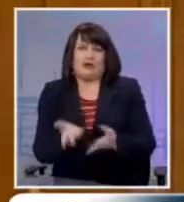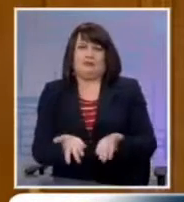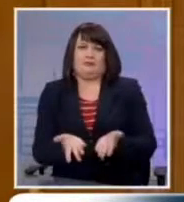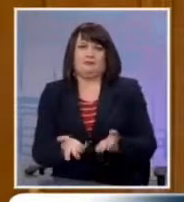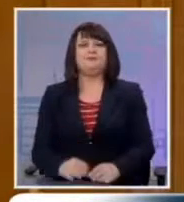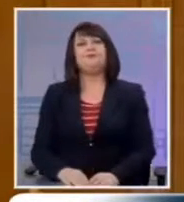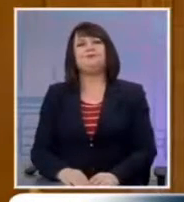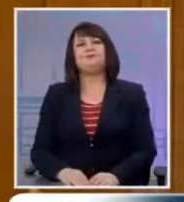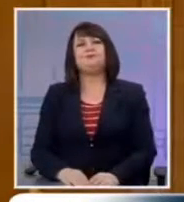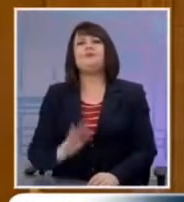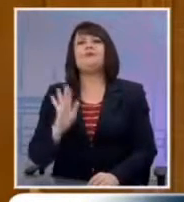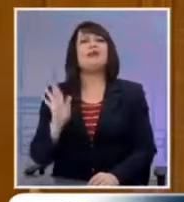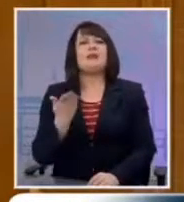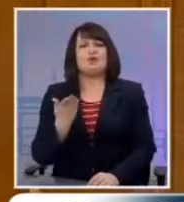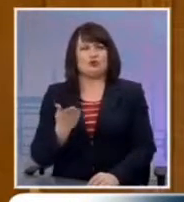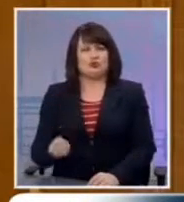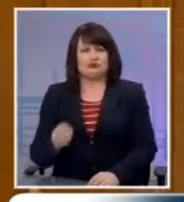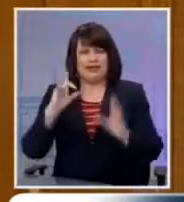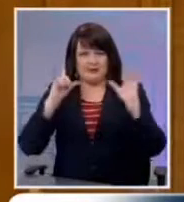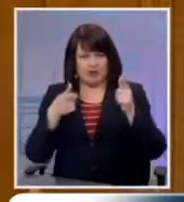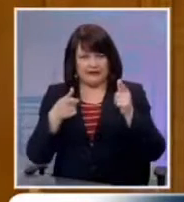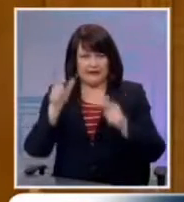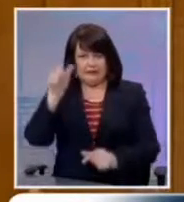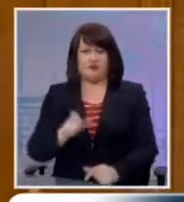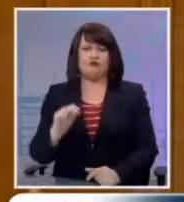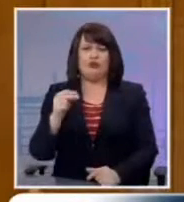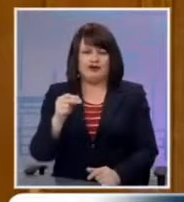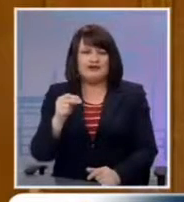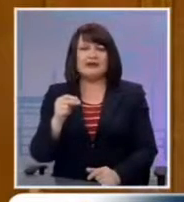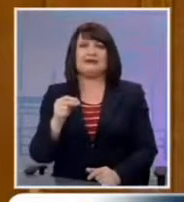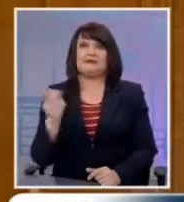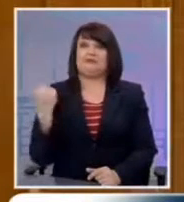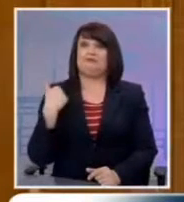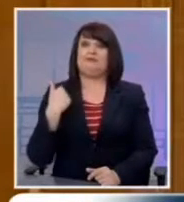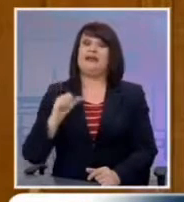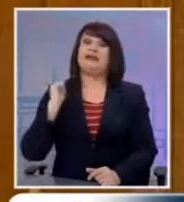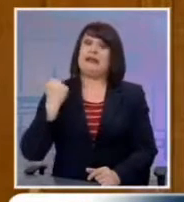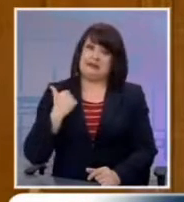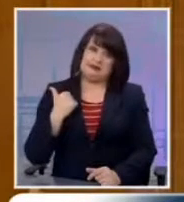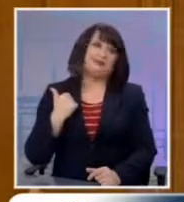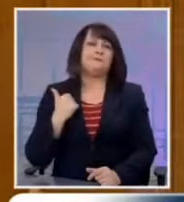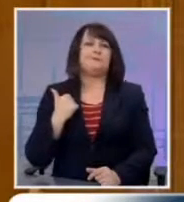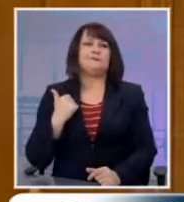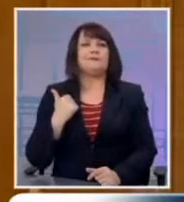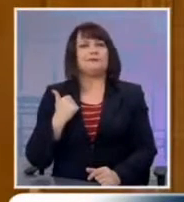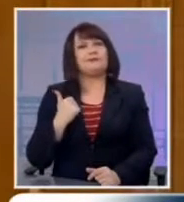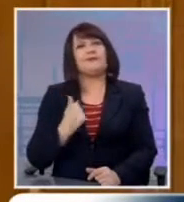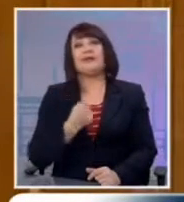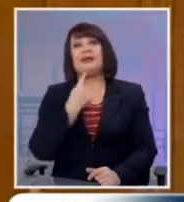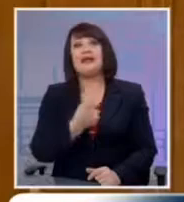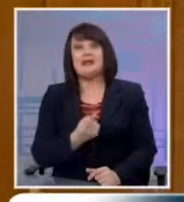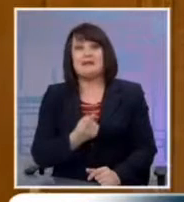κάποιος συνάδελφος της αξιωματικής αντιπολίτευσης μας κάλεσε χθες να φάμε τους λωτούς